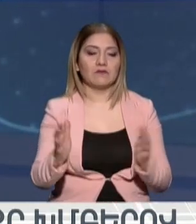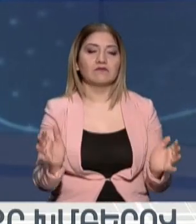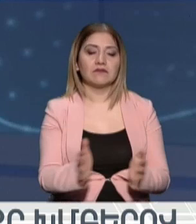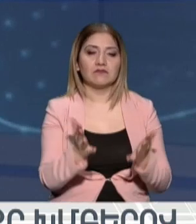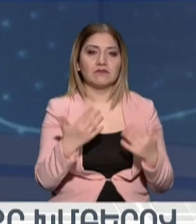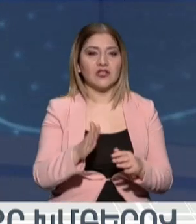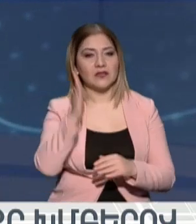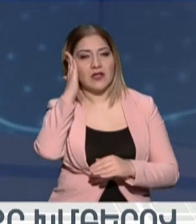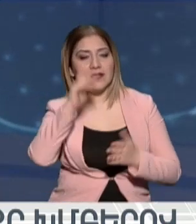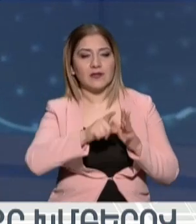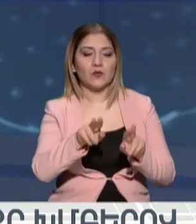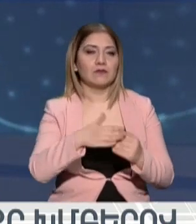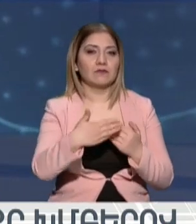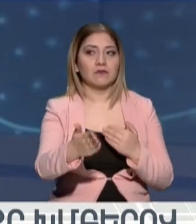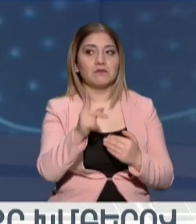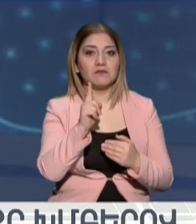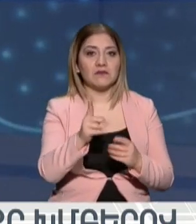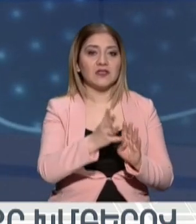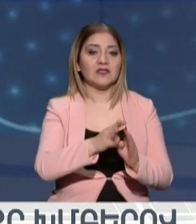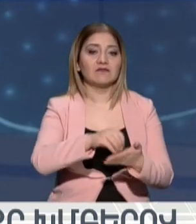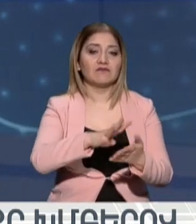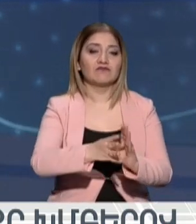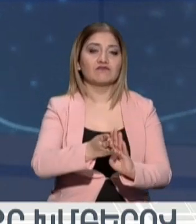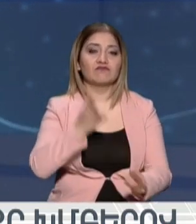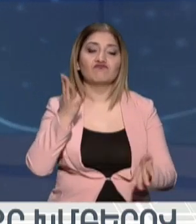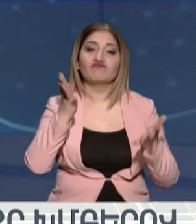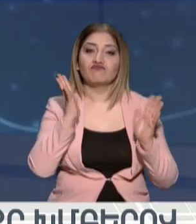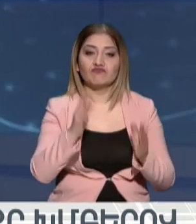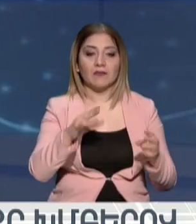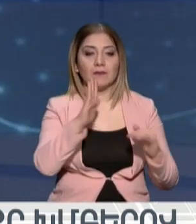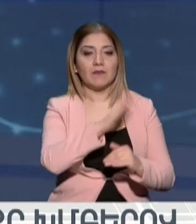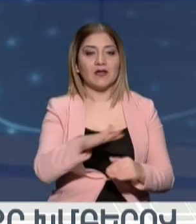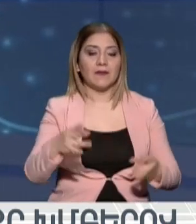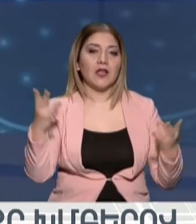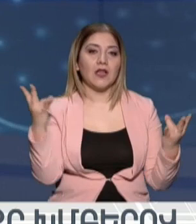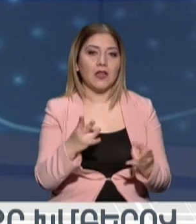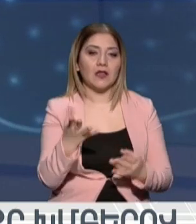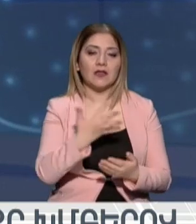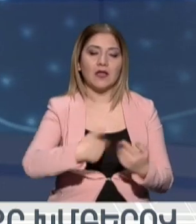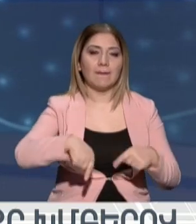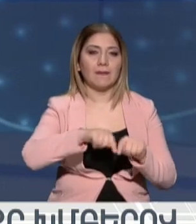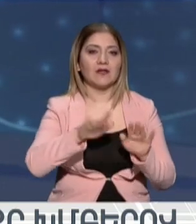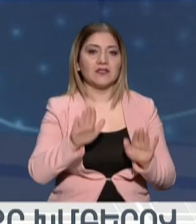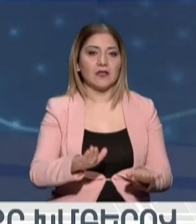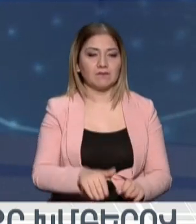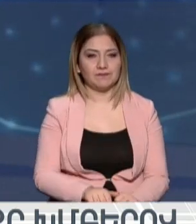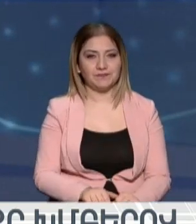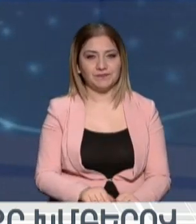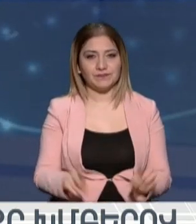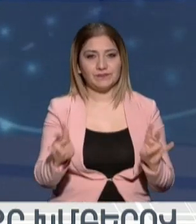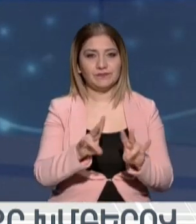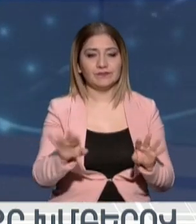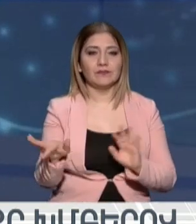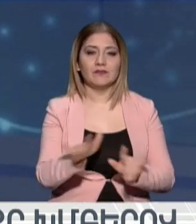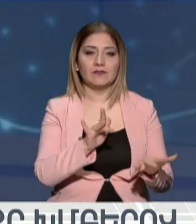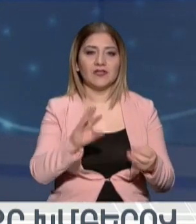է անգամ ննջասենյակներում։ Մեծ է, սակայն, հերթագրվածների թիվը, մանկապարտեզների կարիք կա հանրապետության տարբեր վայրերում։ Նախարարությունը